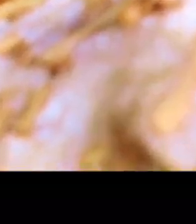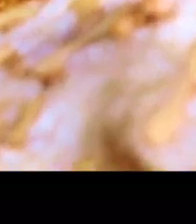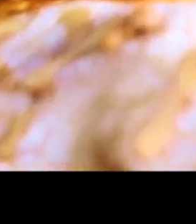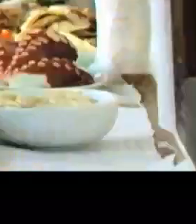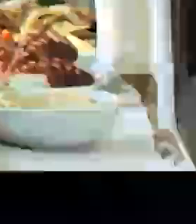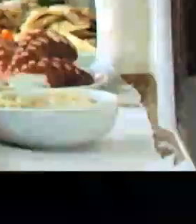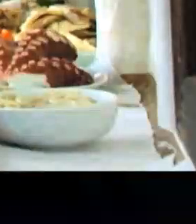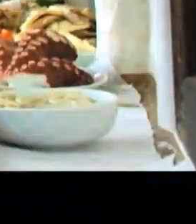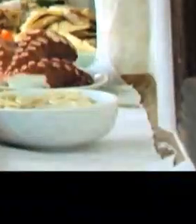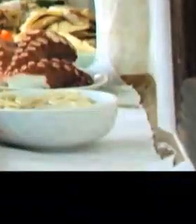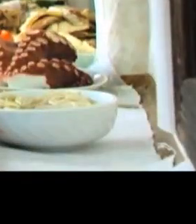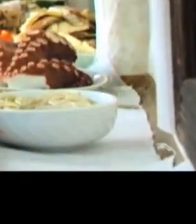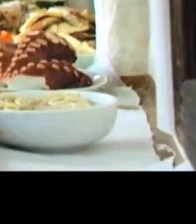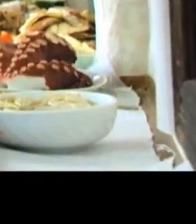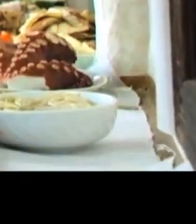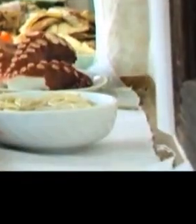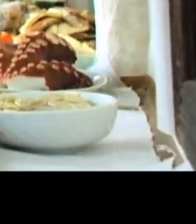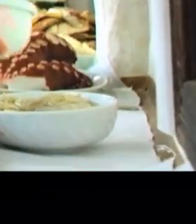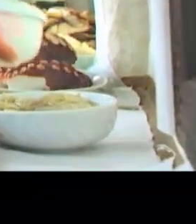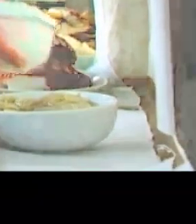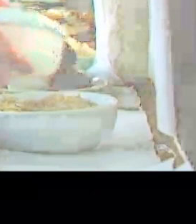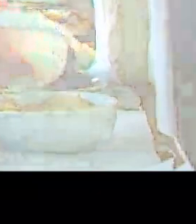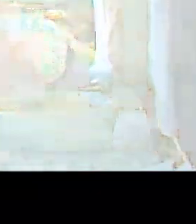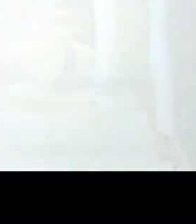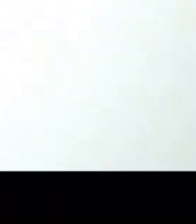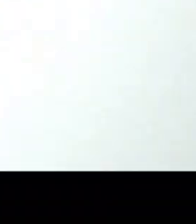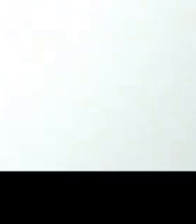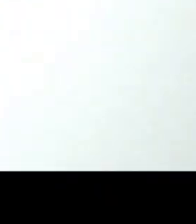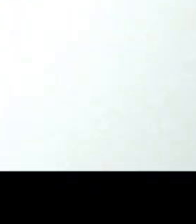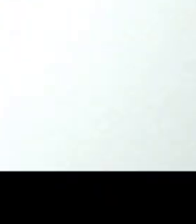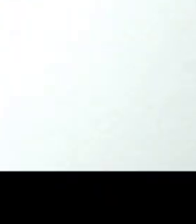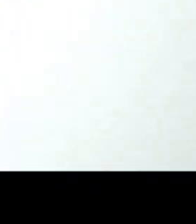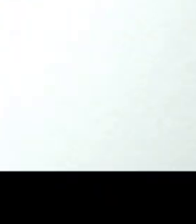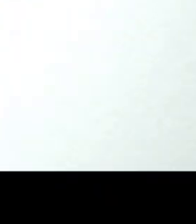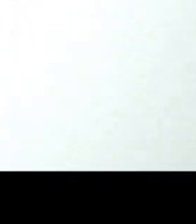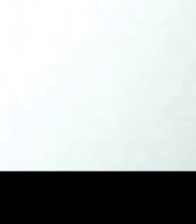이런 생각들이 계속 반복돼요.